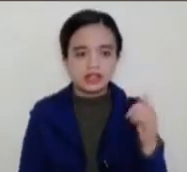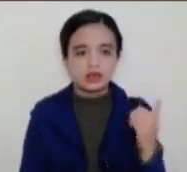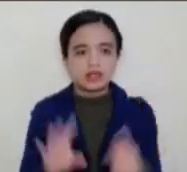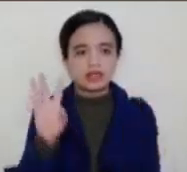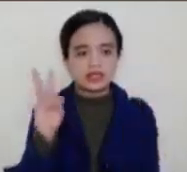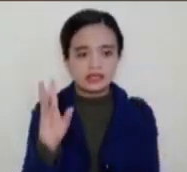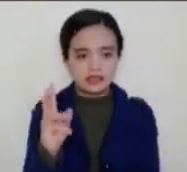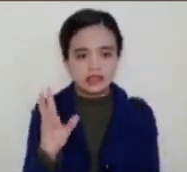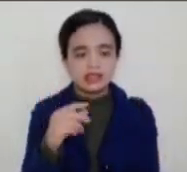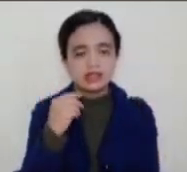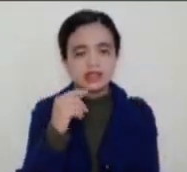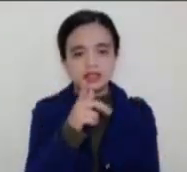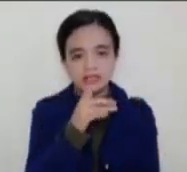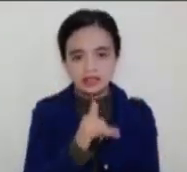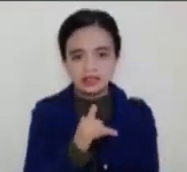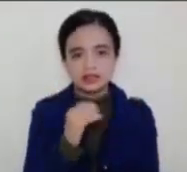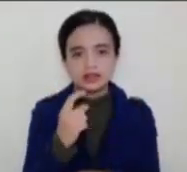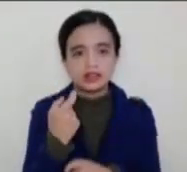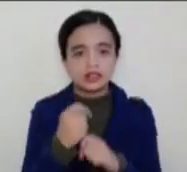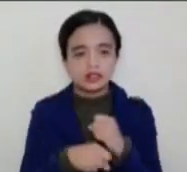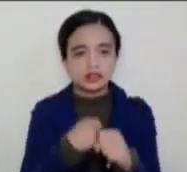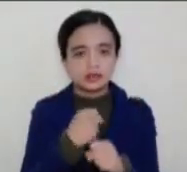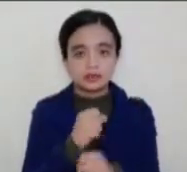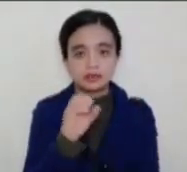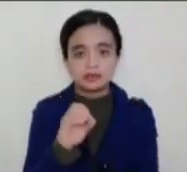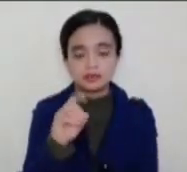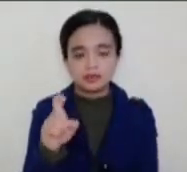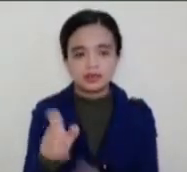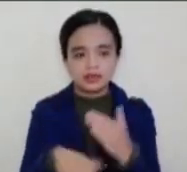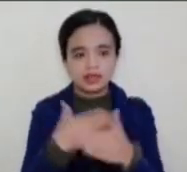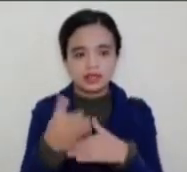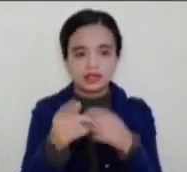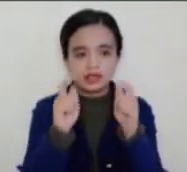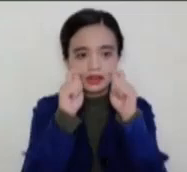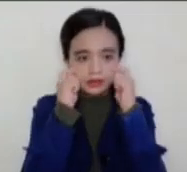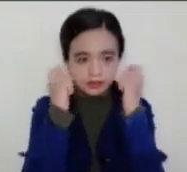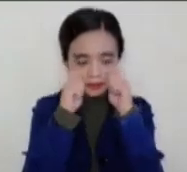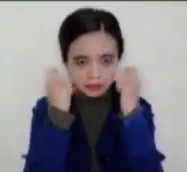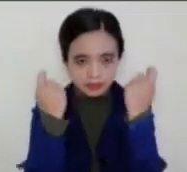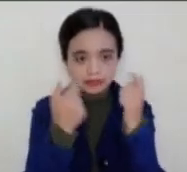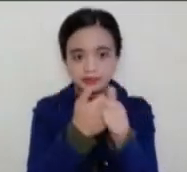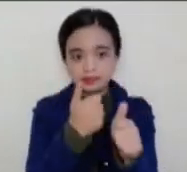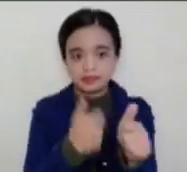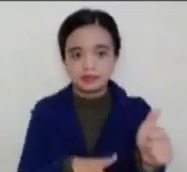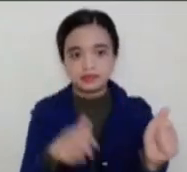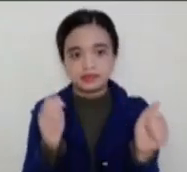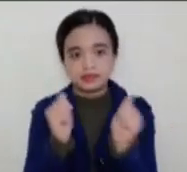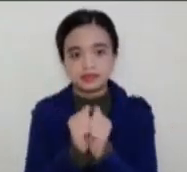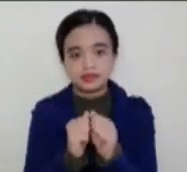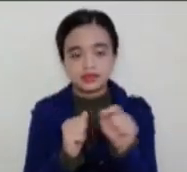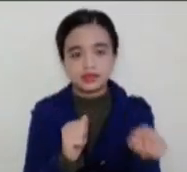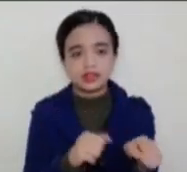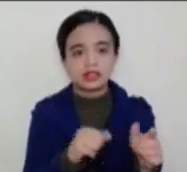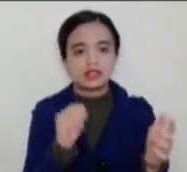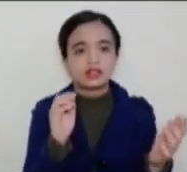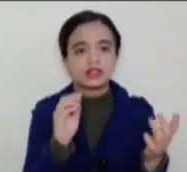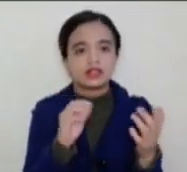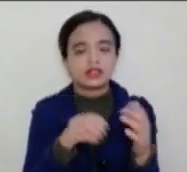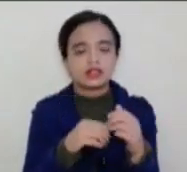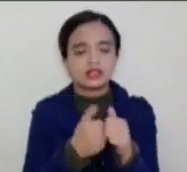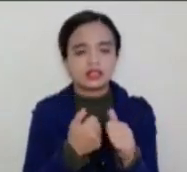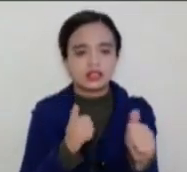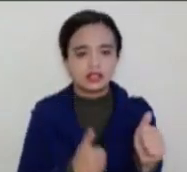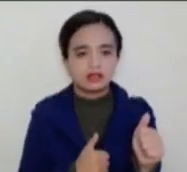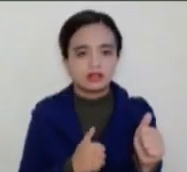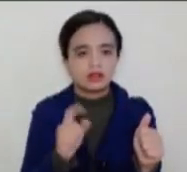Ox. Tiger naman tayo, maging maingat sa physical contact with your partner. Iwasan ang excessive physical display